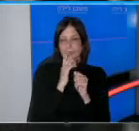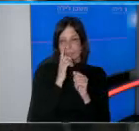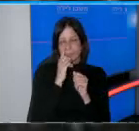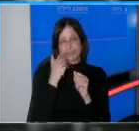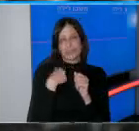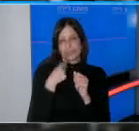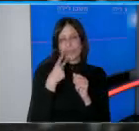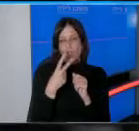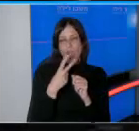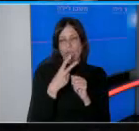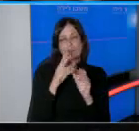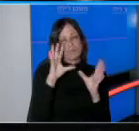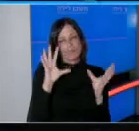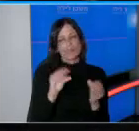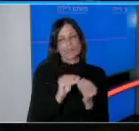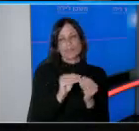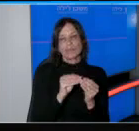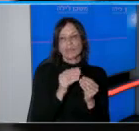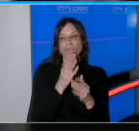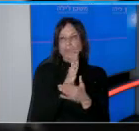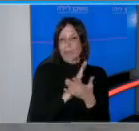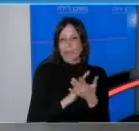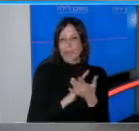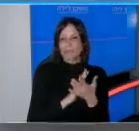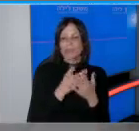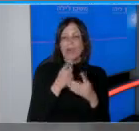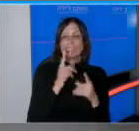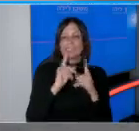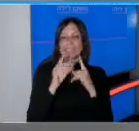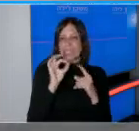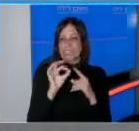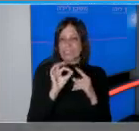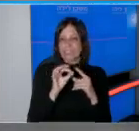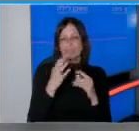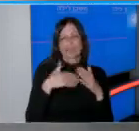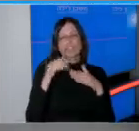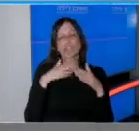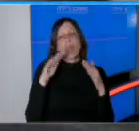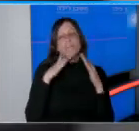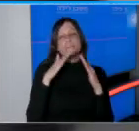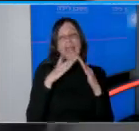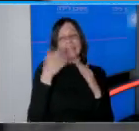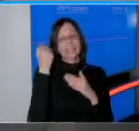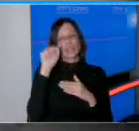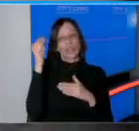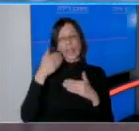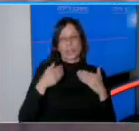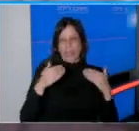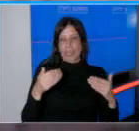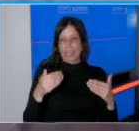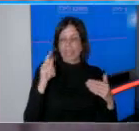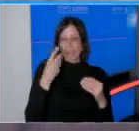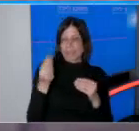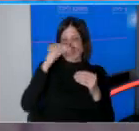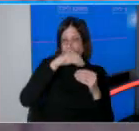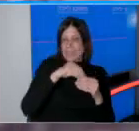ואני רואה את כל אלה כחלק מהמנגנון של השיח הזה, שהבנה את הבית הציוני המודרני, אבל